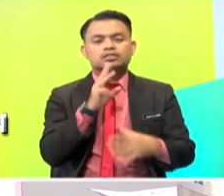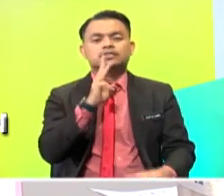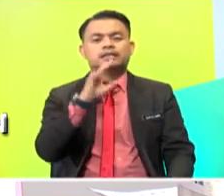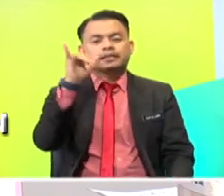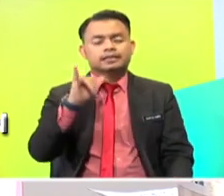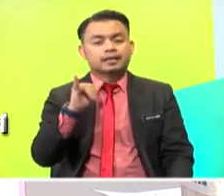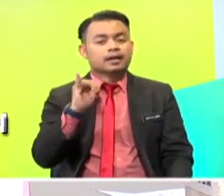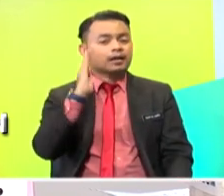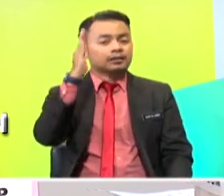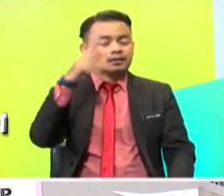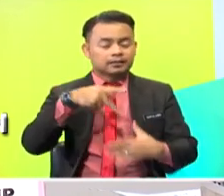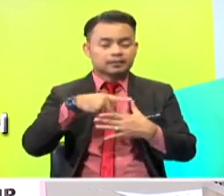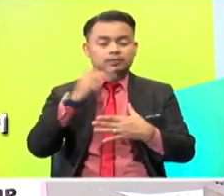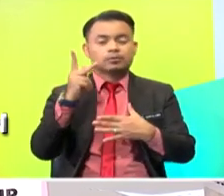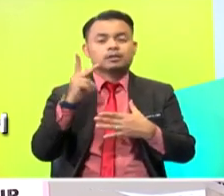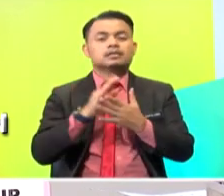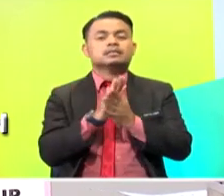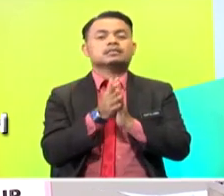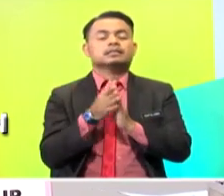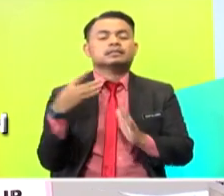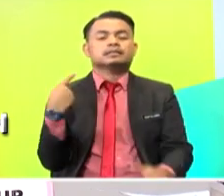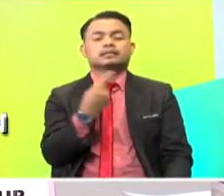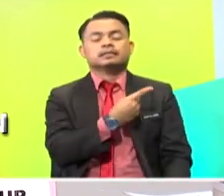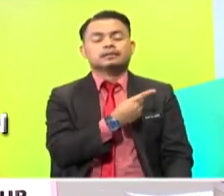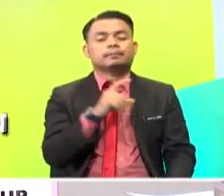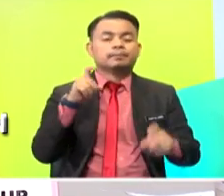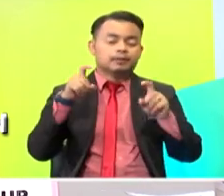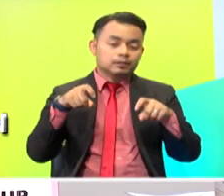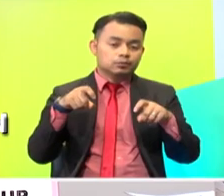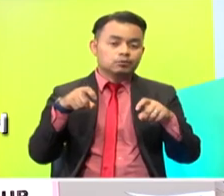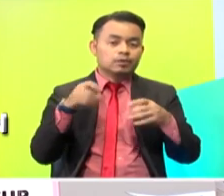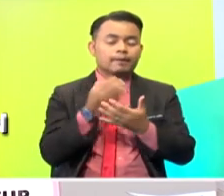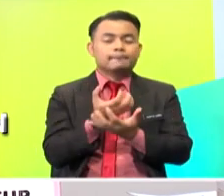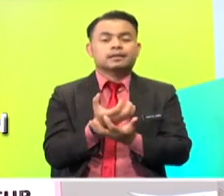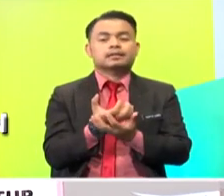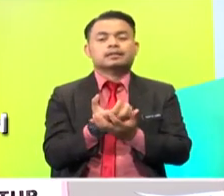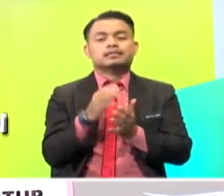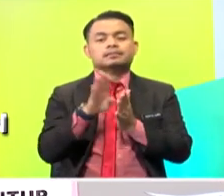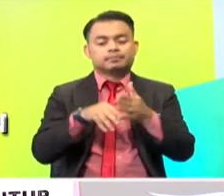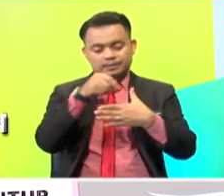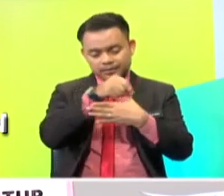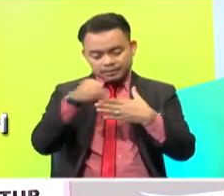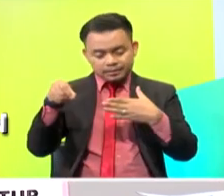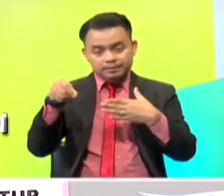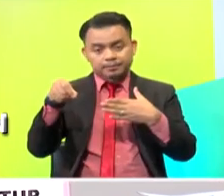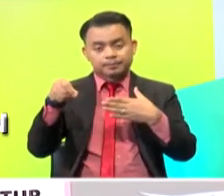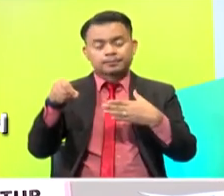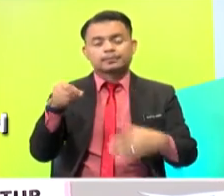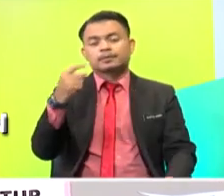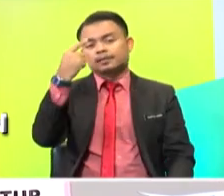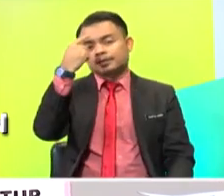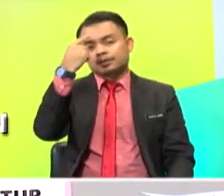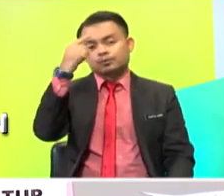Jadi kita perlukan bekas yang bersih seperti ini agak air daripada daging ayam atau ikan